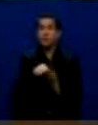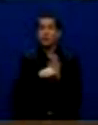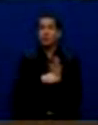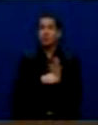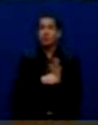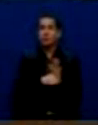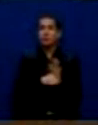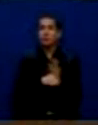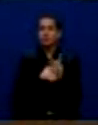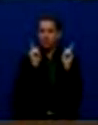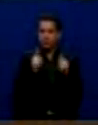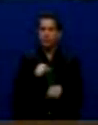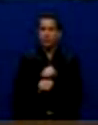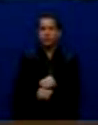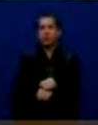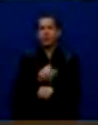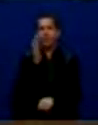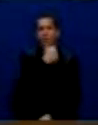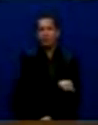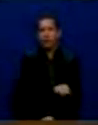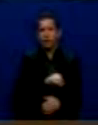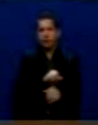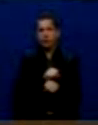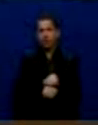duhet të fustim nga 15 vjet në burg, apo jo?